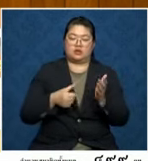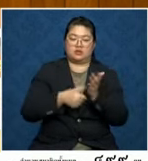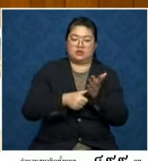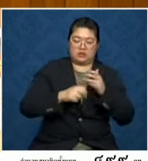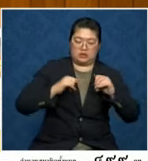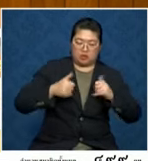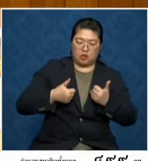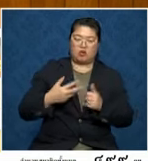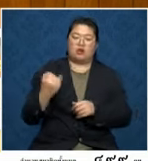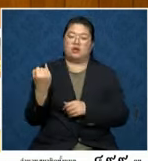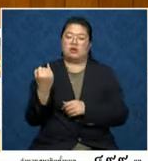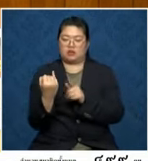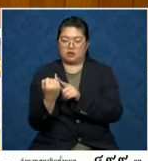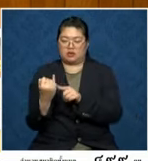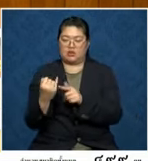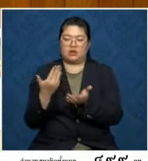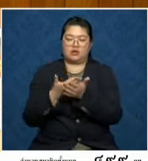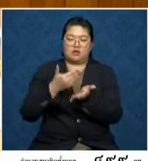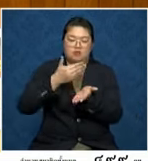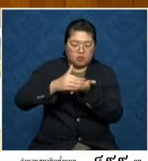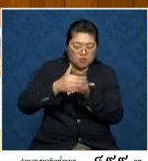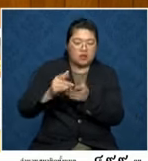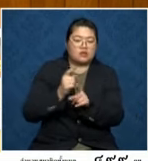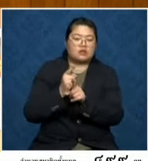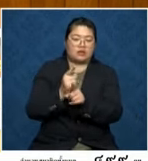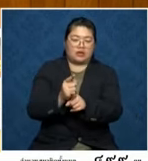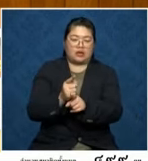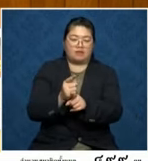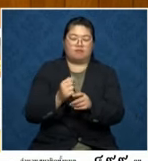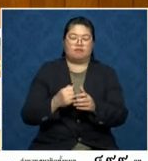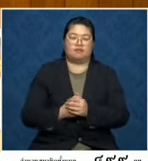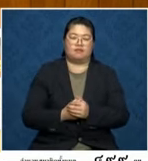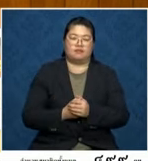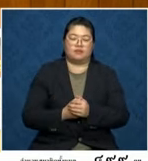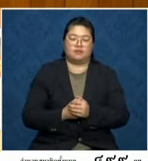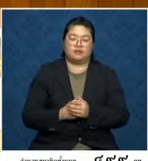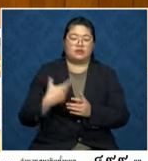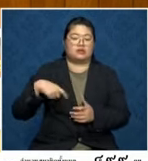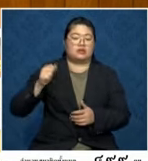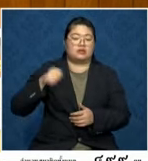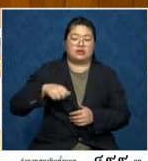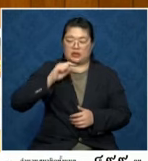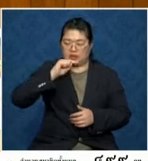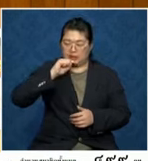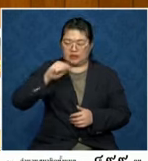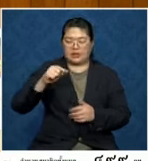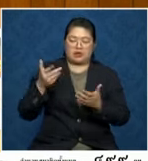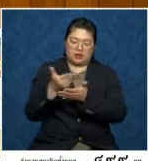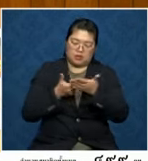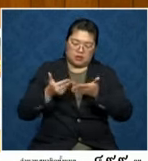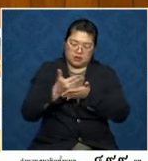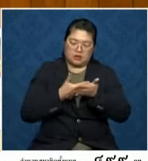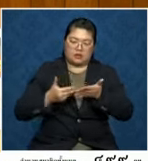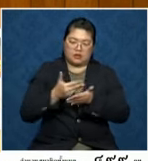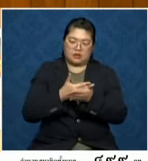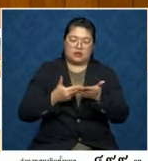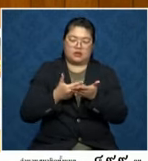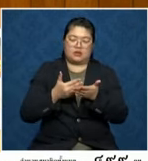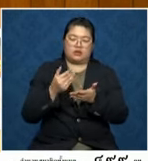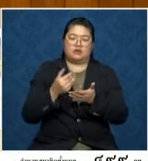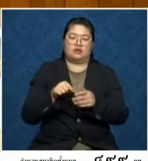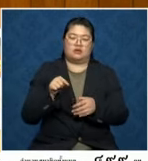และลูกหนี้ที่ได้ตกลงผ่อนชำระตามเช็ครองรับอำนาจศาลที่อยู่ระหว่างการพิจารณาคดีให้พิจารณาค